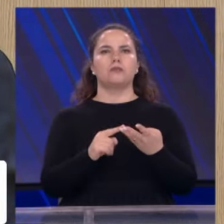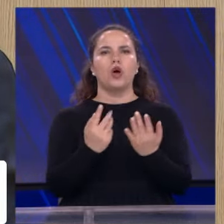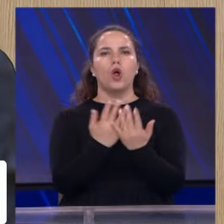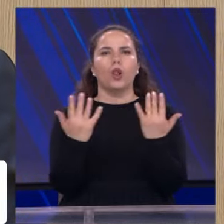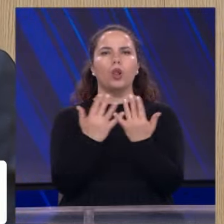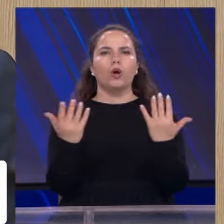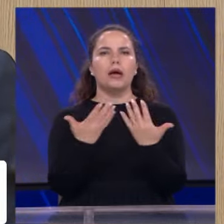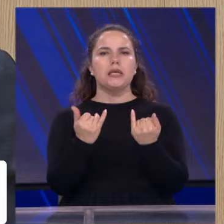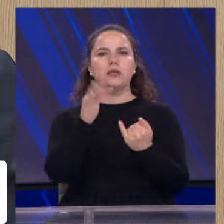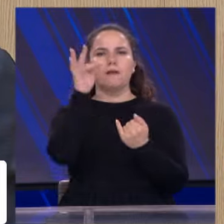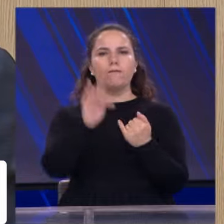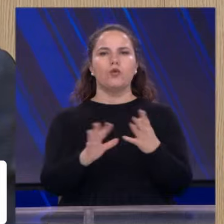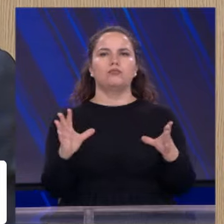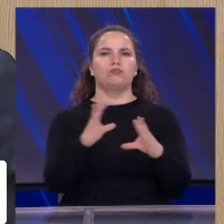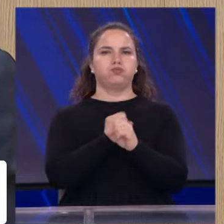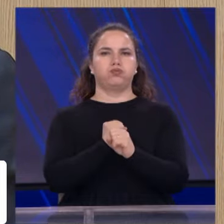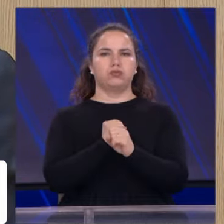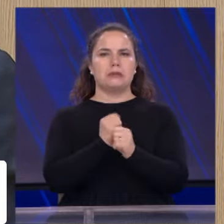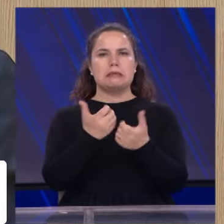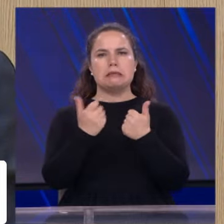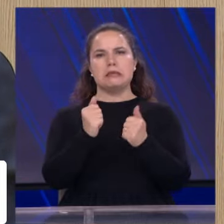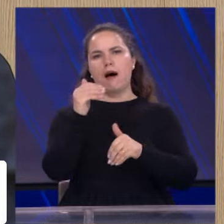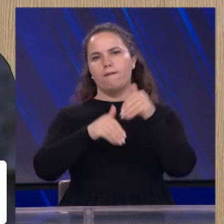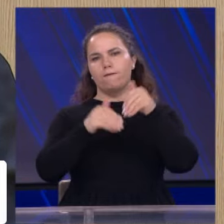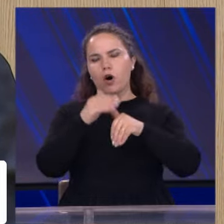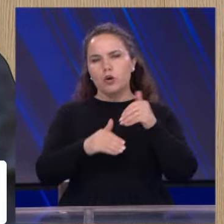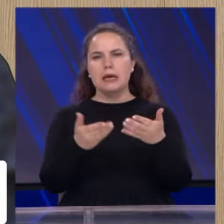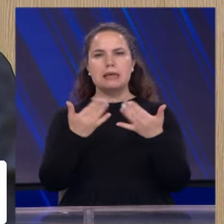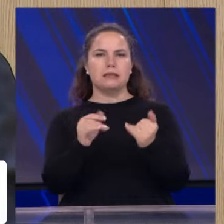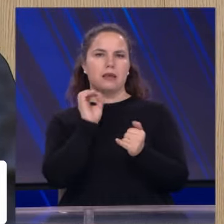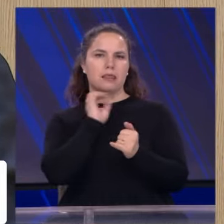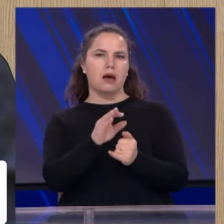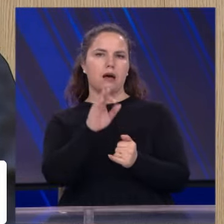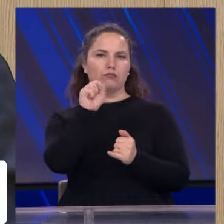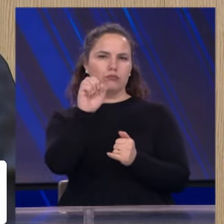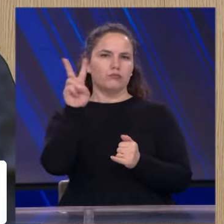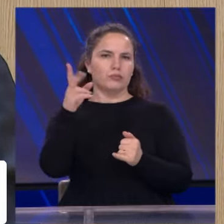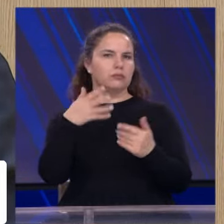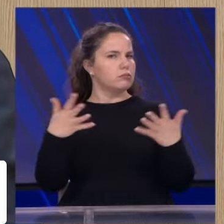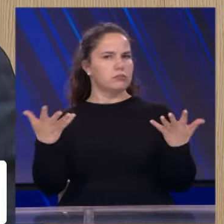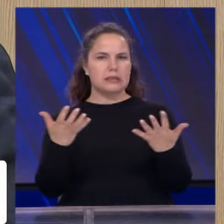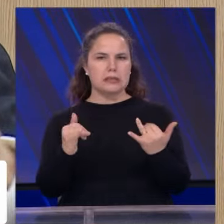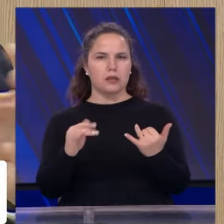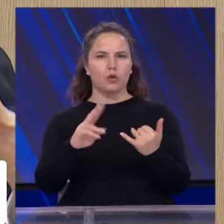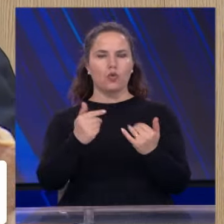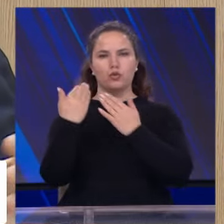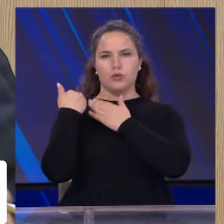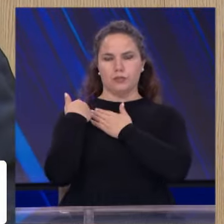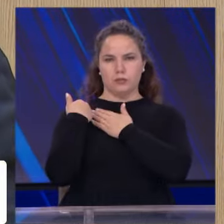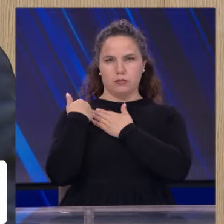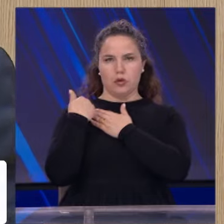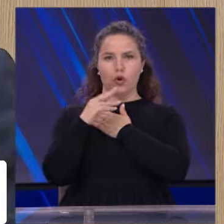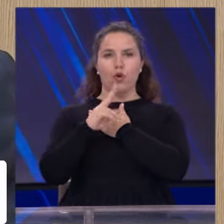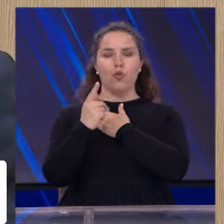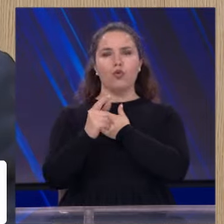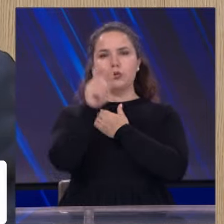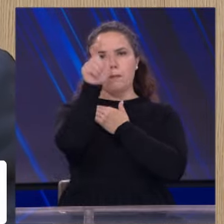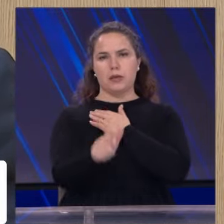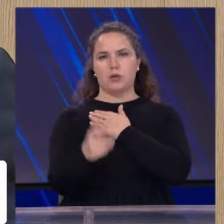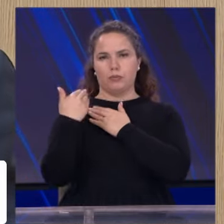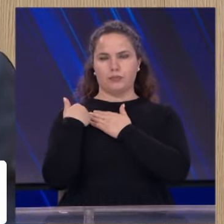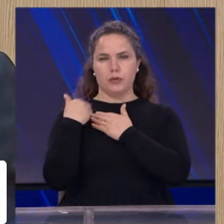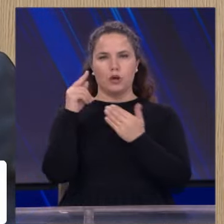rezultatit të votimit apo të vlerësimit të votave të atyre që votojnë nga jashtë, ku do të llogaritet vota e tyre. Do të llogaritet tek qarku i